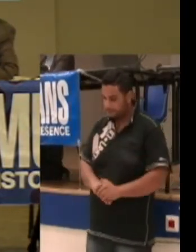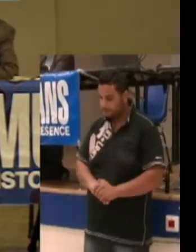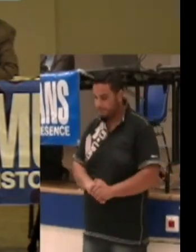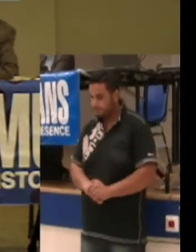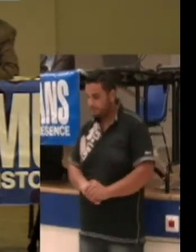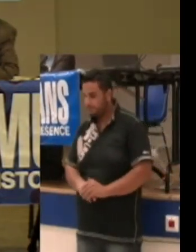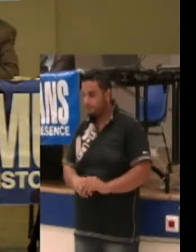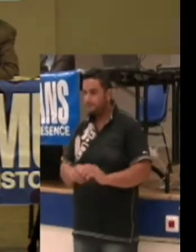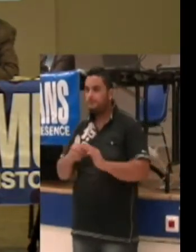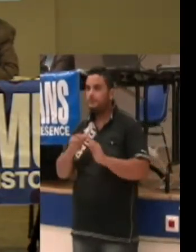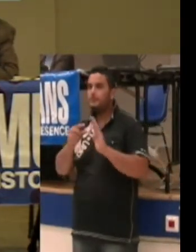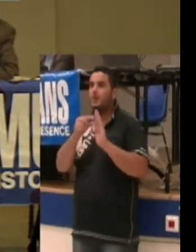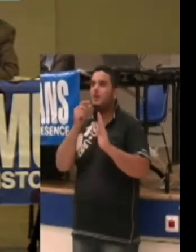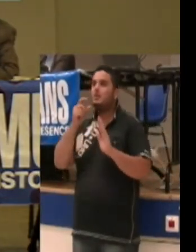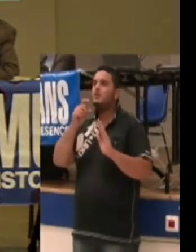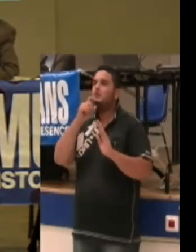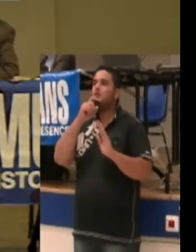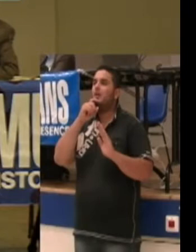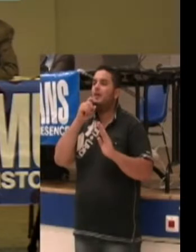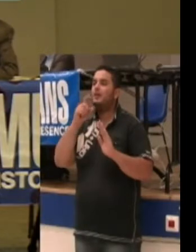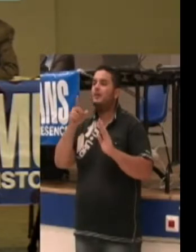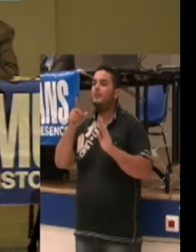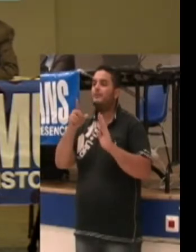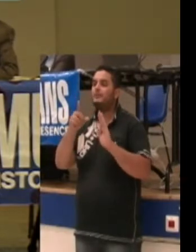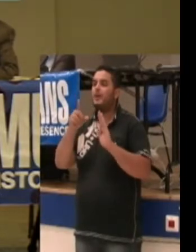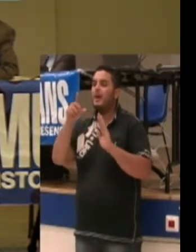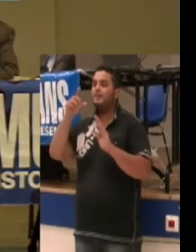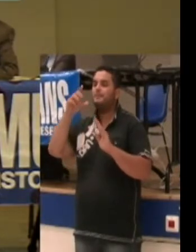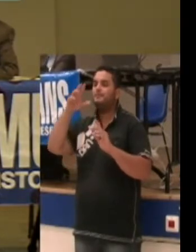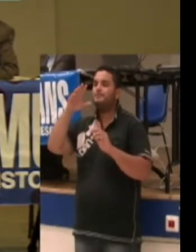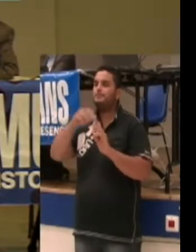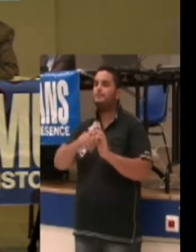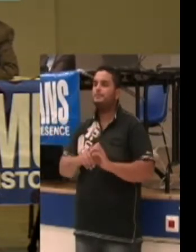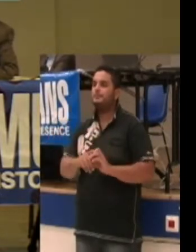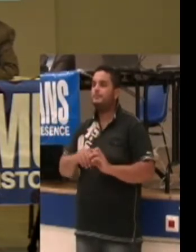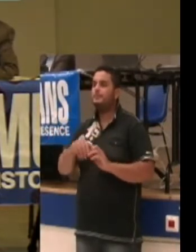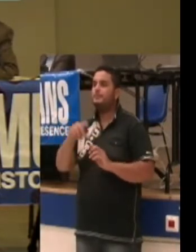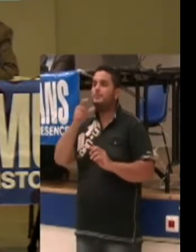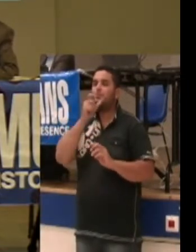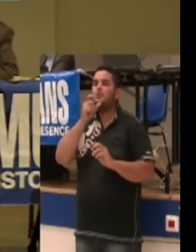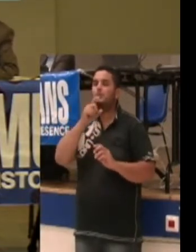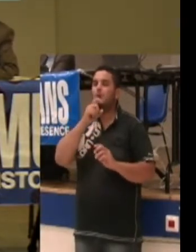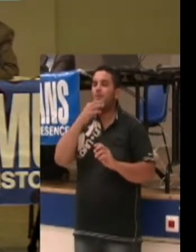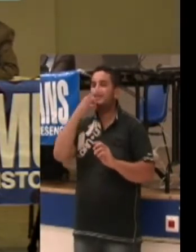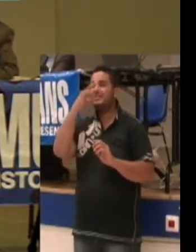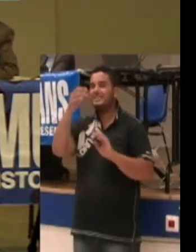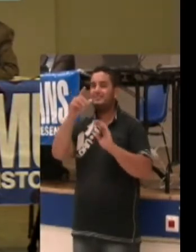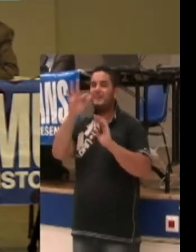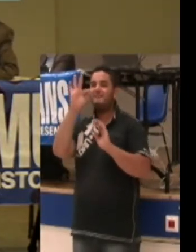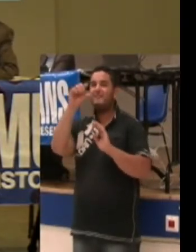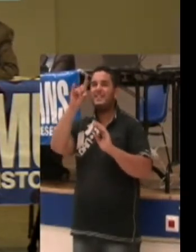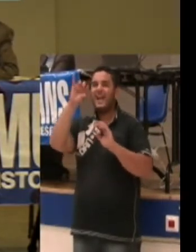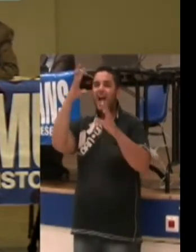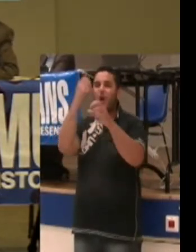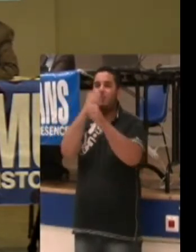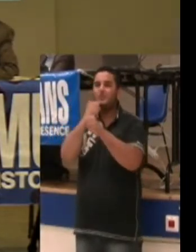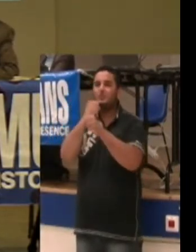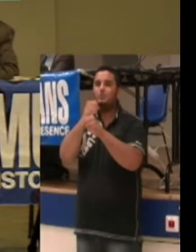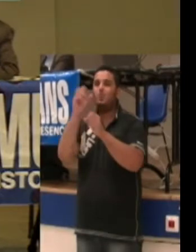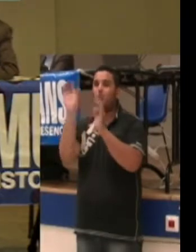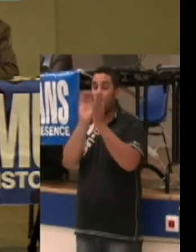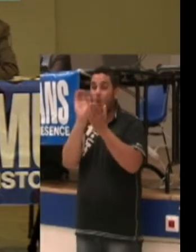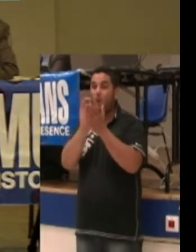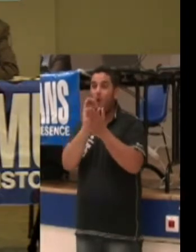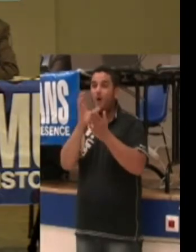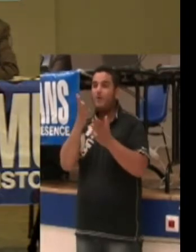Je disais tout à l'heure, Sourate Ayat Al-Fatiha, elle résume le Coran. Et le Fatiha, qu'est-ce qui résume le Fatiha?